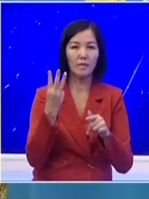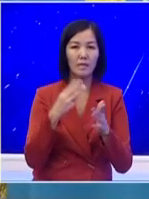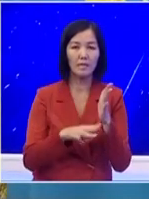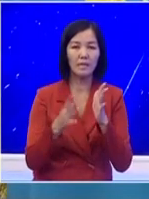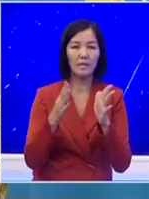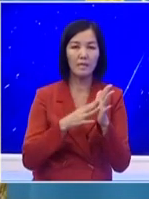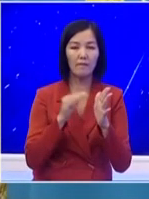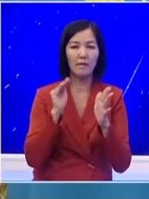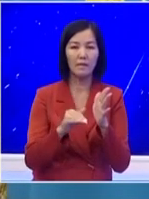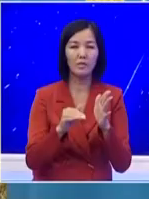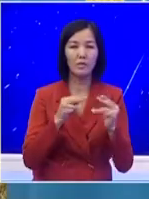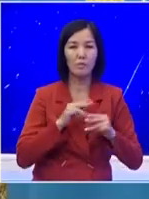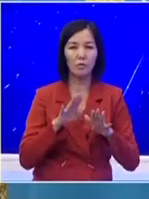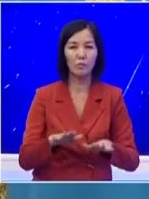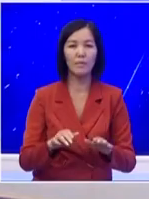тысяч рабочих мест.